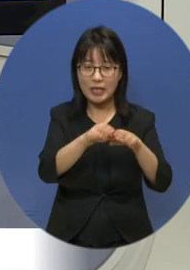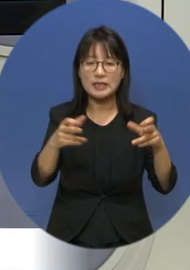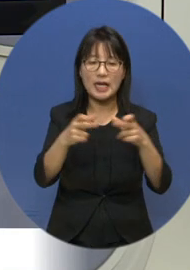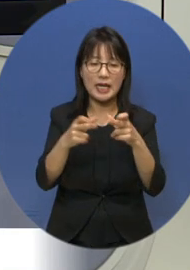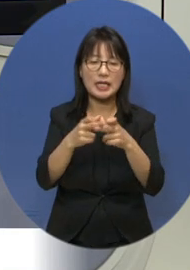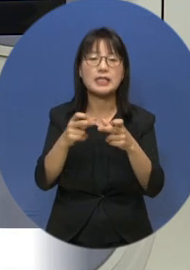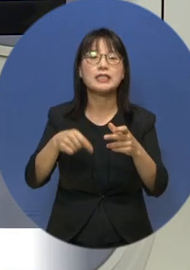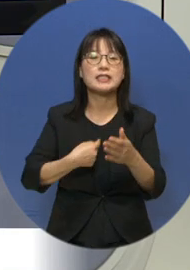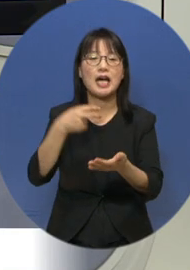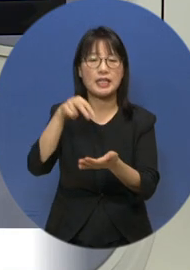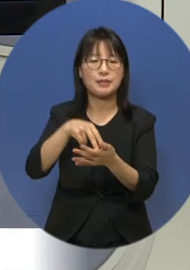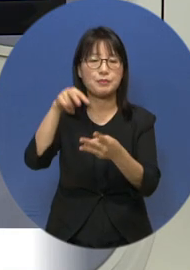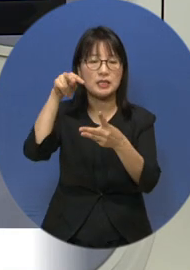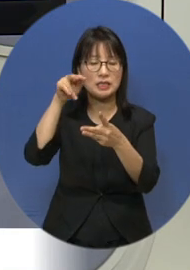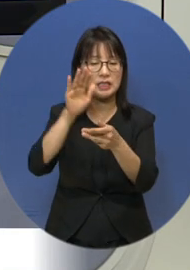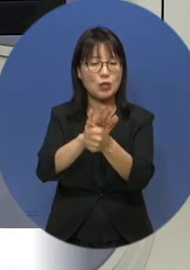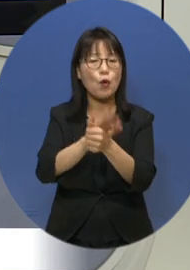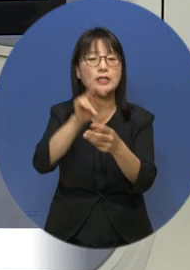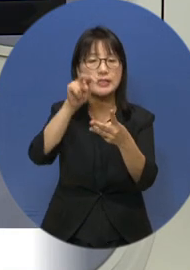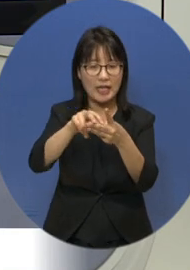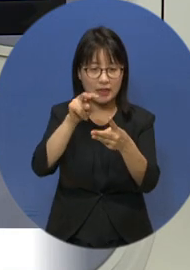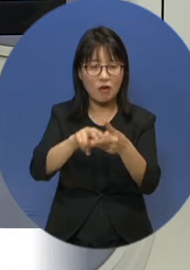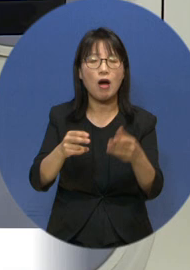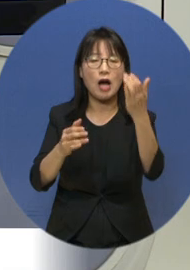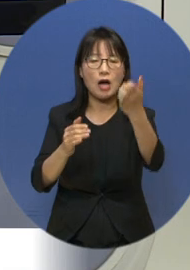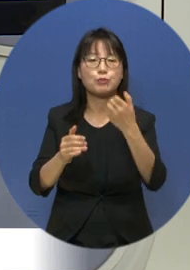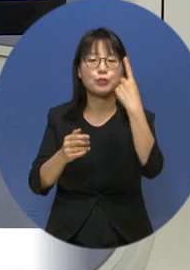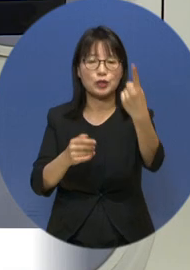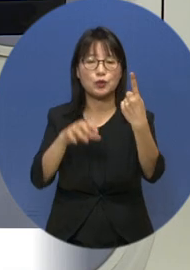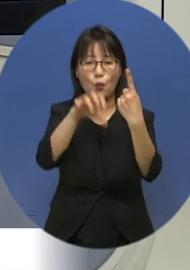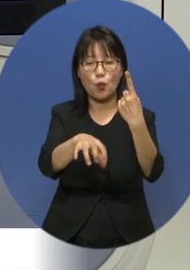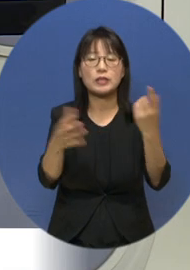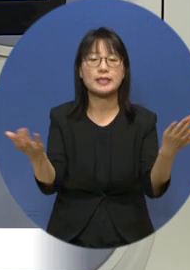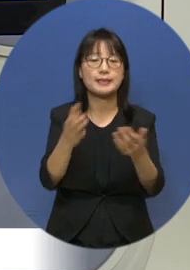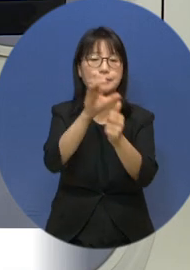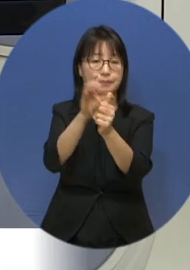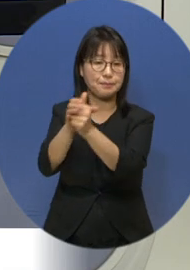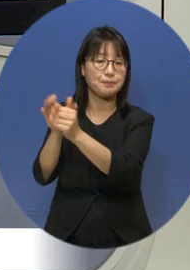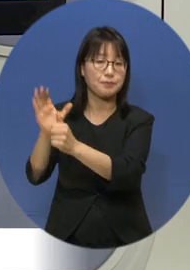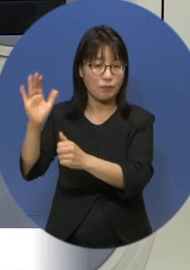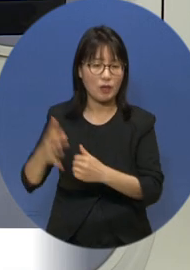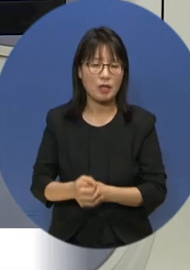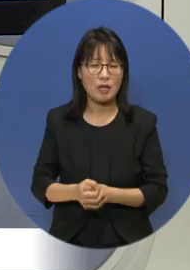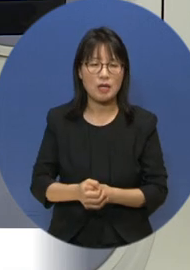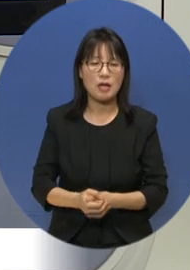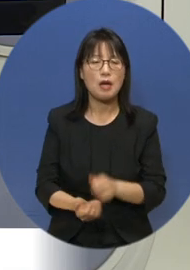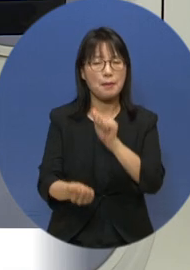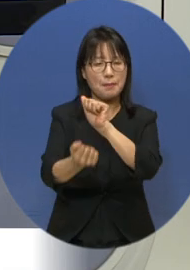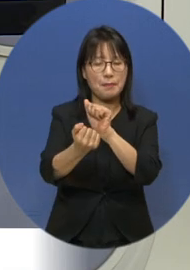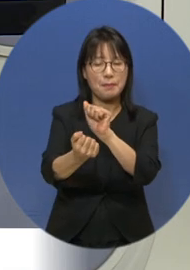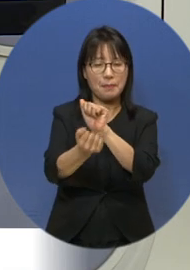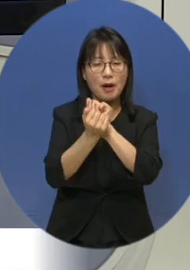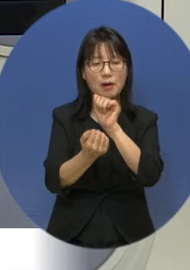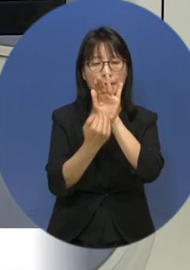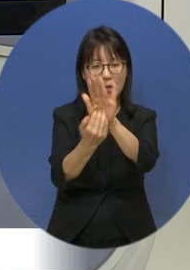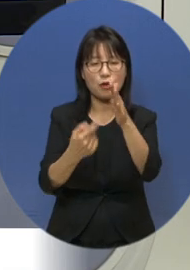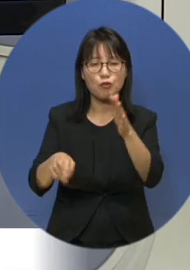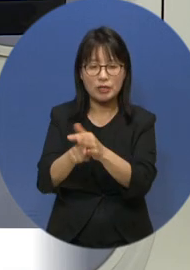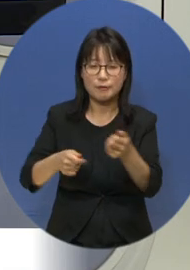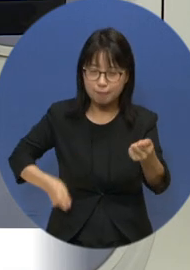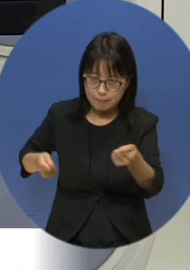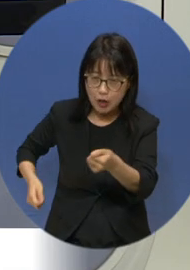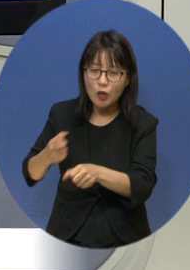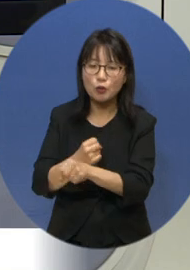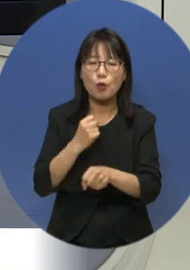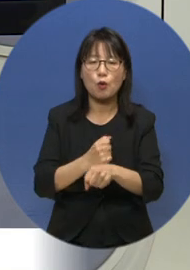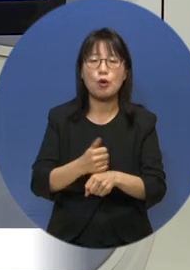91개 시설의 배치 돼 금옥 하게 되는데요 주업무 늘 시설물 방역활동 시설물 출입자 관리 등